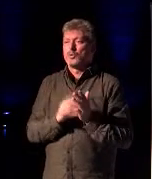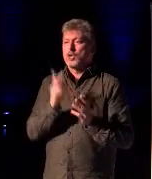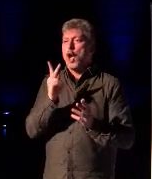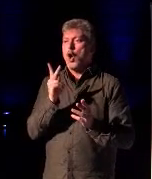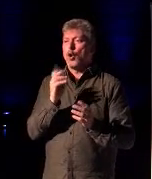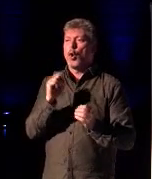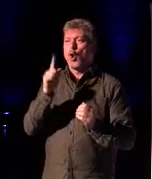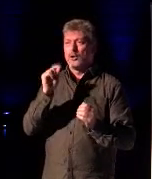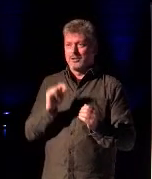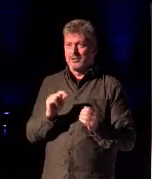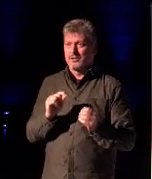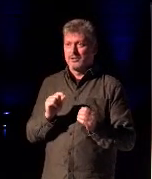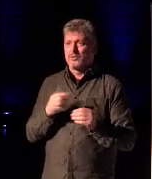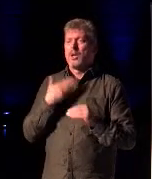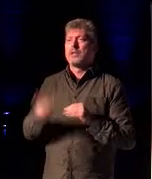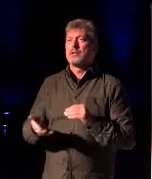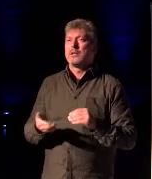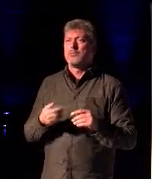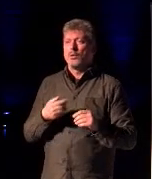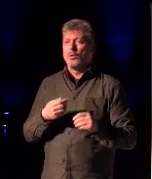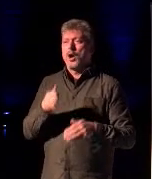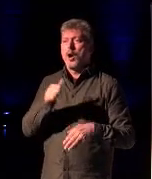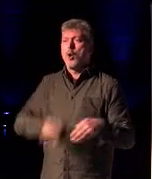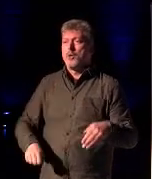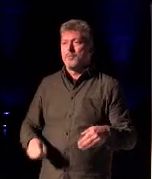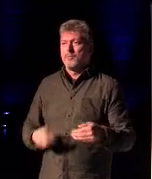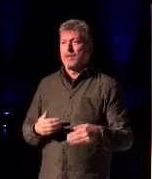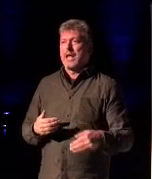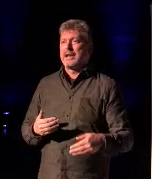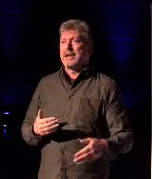fot. Og etter dette så bodde hun